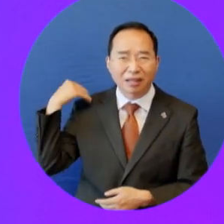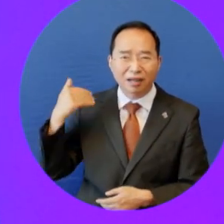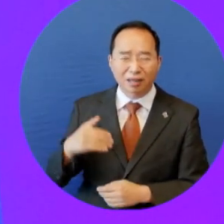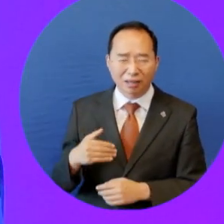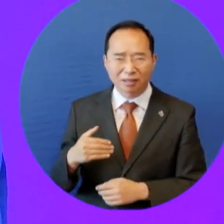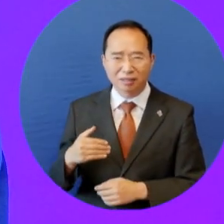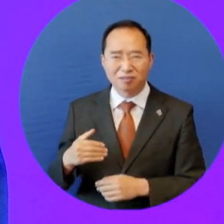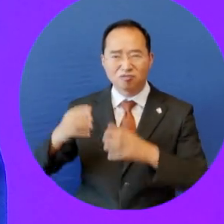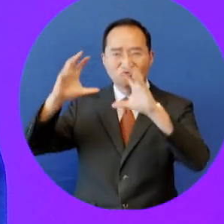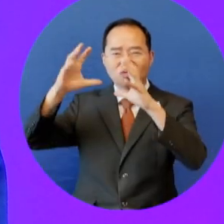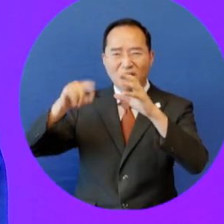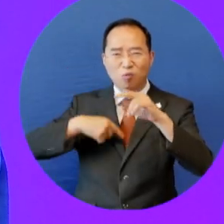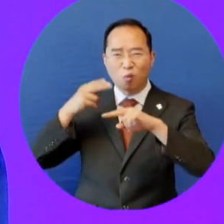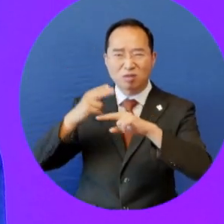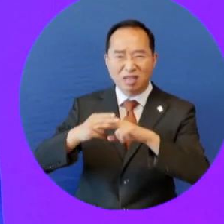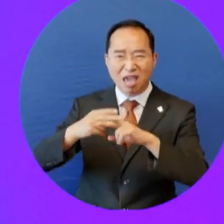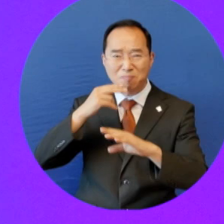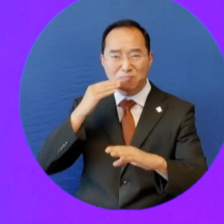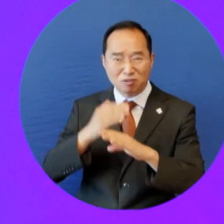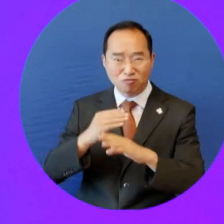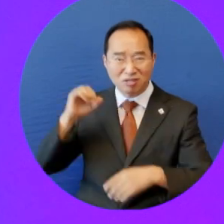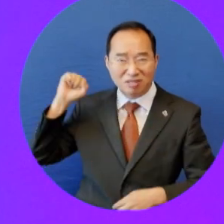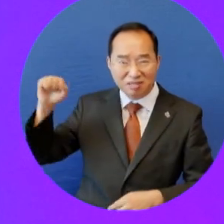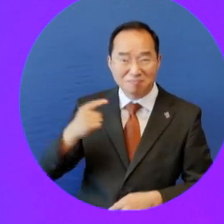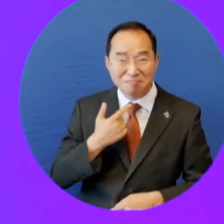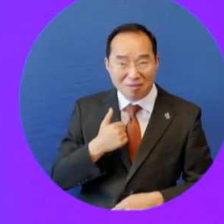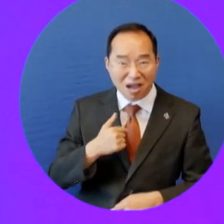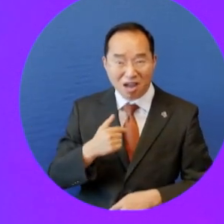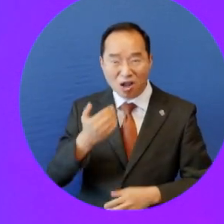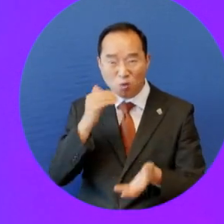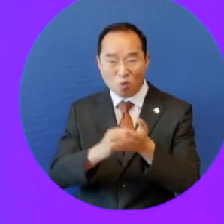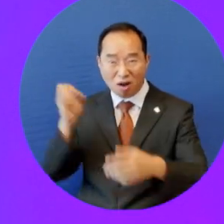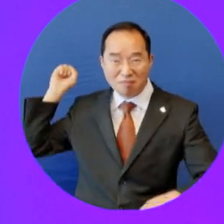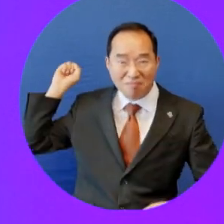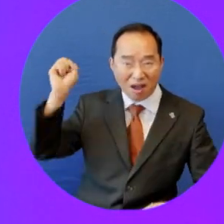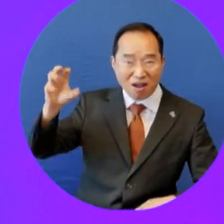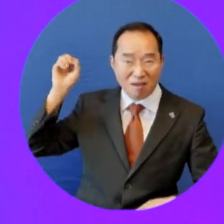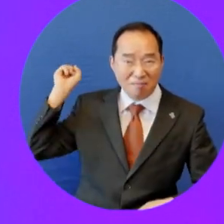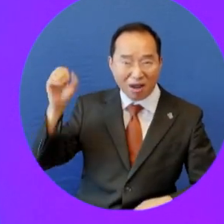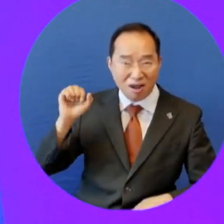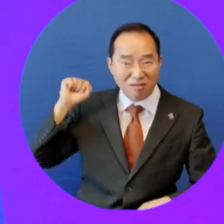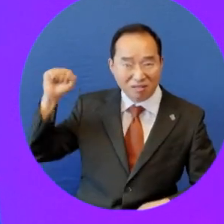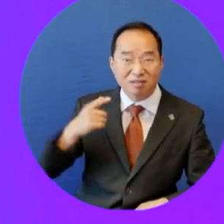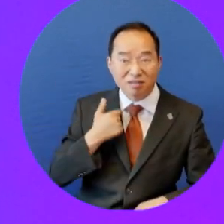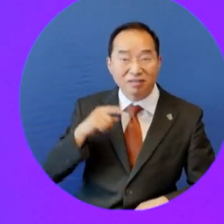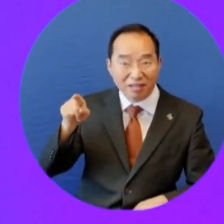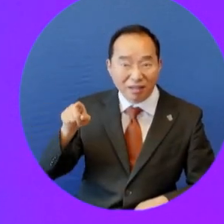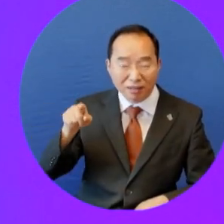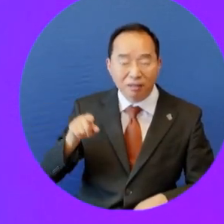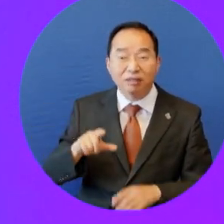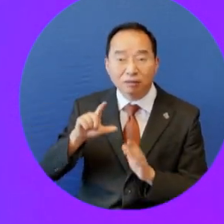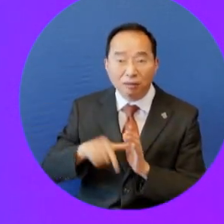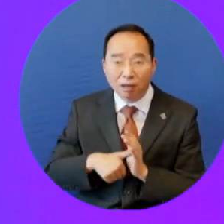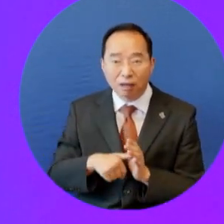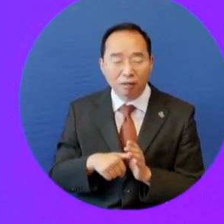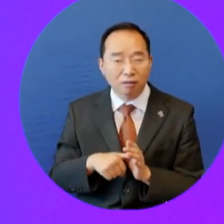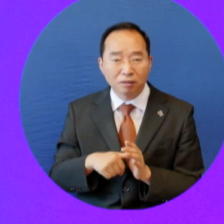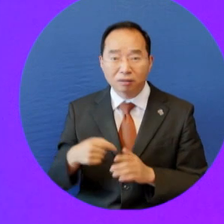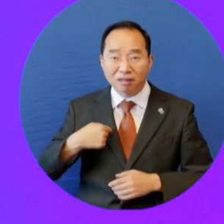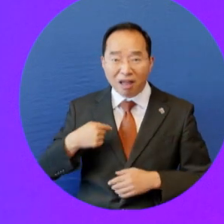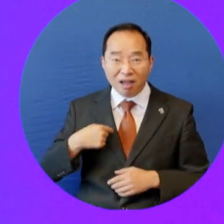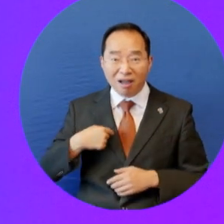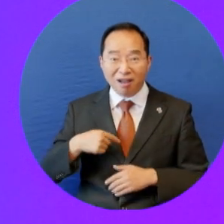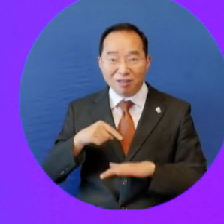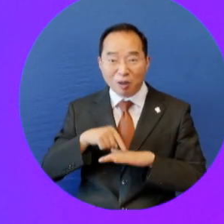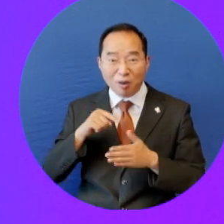친구들이 민주주의 운동을 하면서 돌을 던지면서 시위를 하던 때였어요. 그런데 저는 참 돌을 못